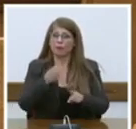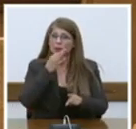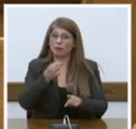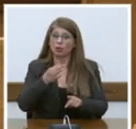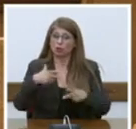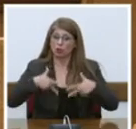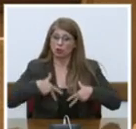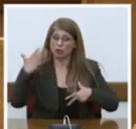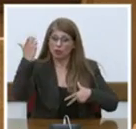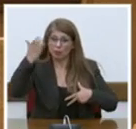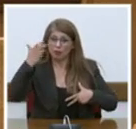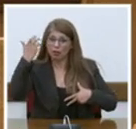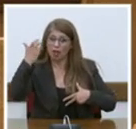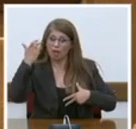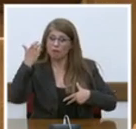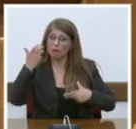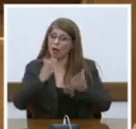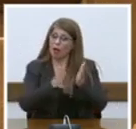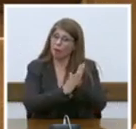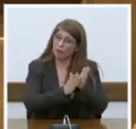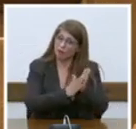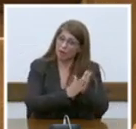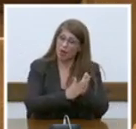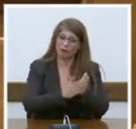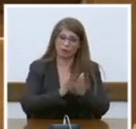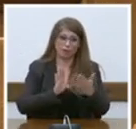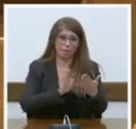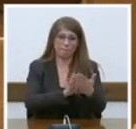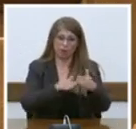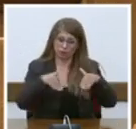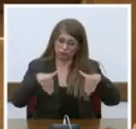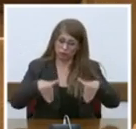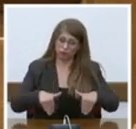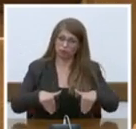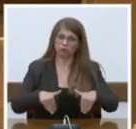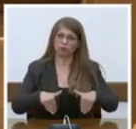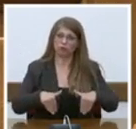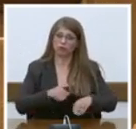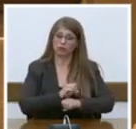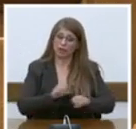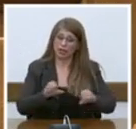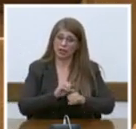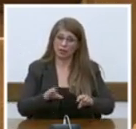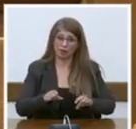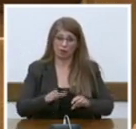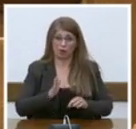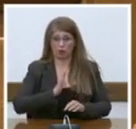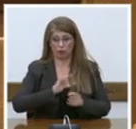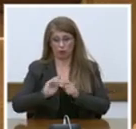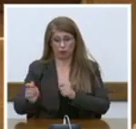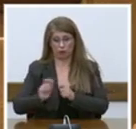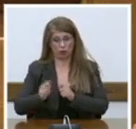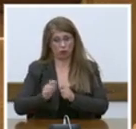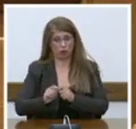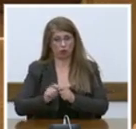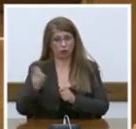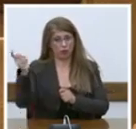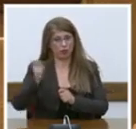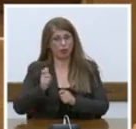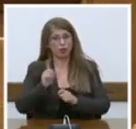πνεύμα επιβράβευσης απέναντι στους συνεπείς και ενήμερους οφειλέτες, καθώς και εκείνους που